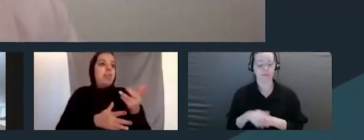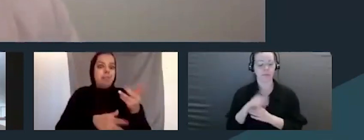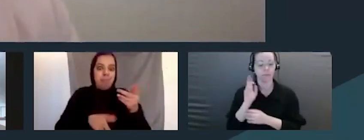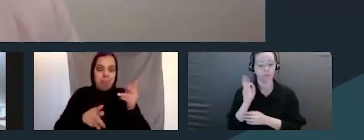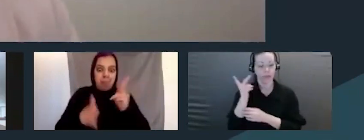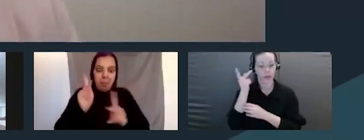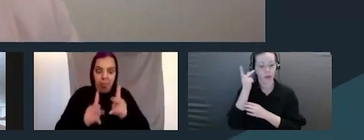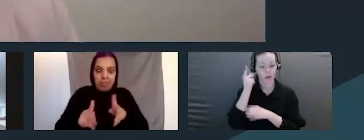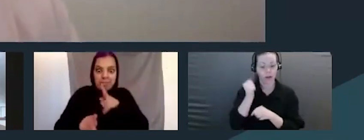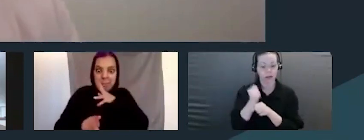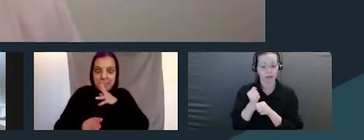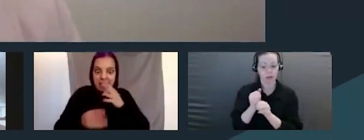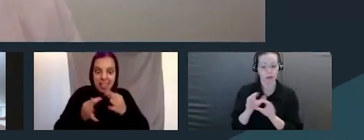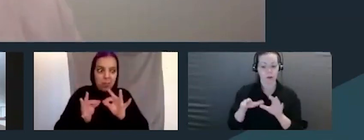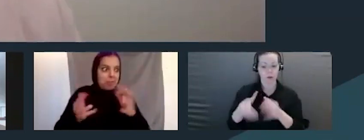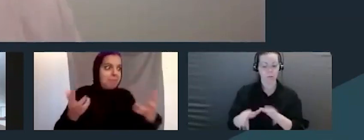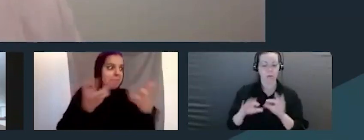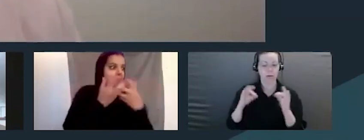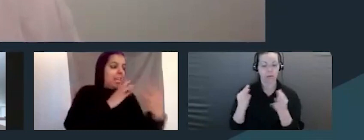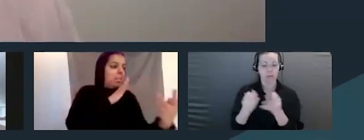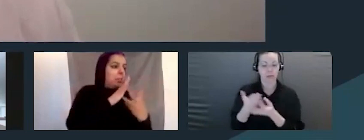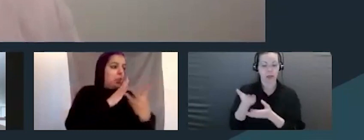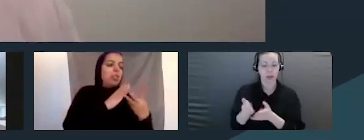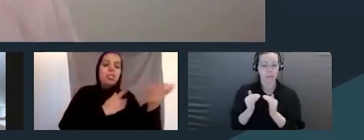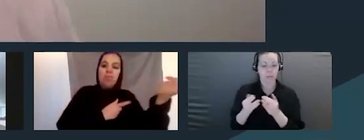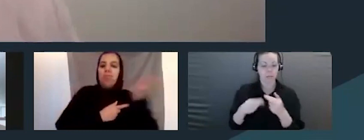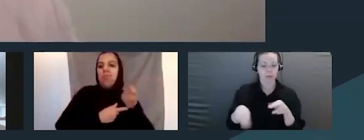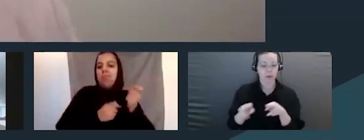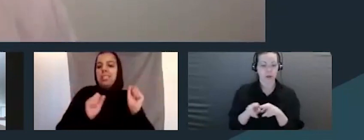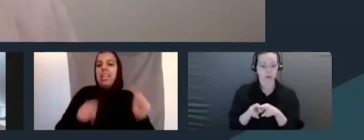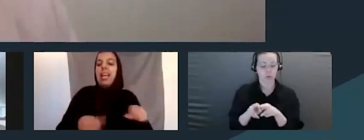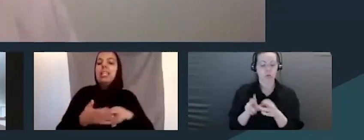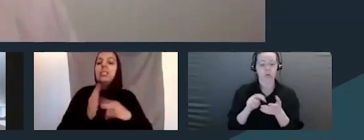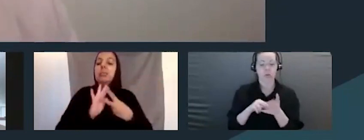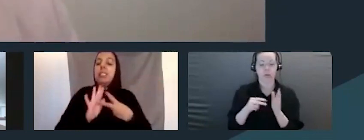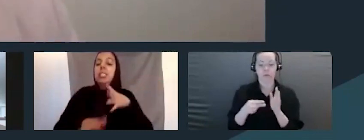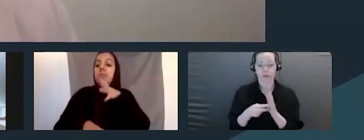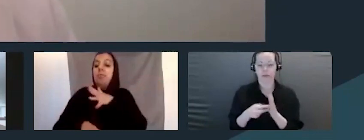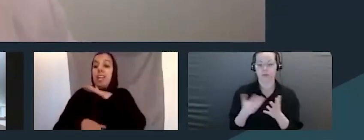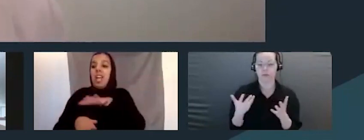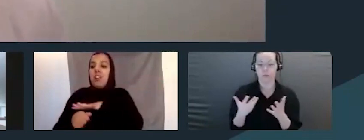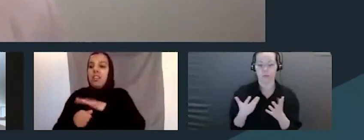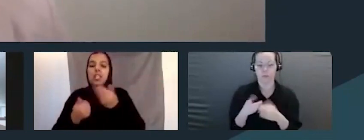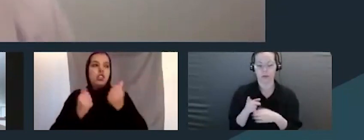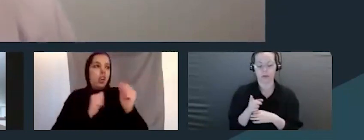les régions rurales font de leur mieux justement pour faire face aux réalités. À titre d'exemple,